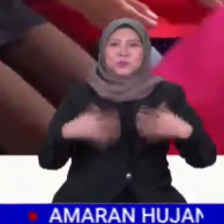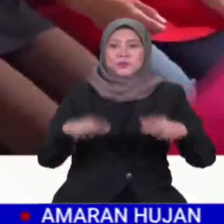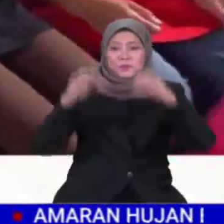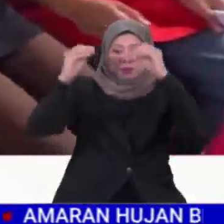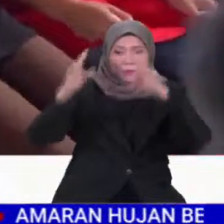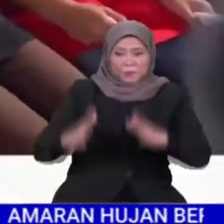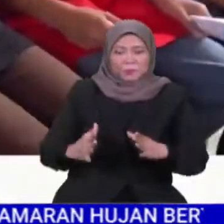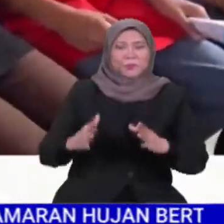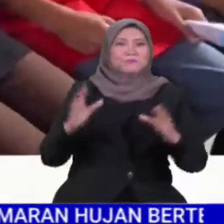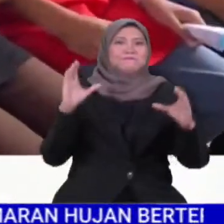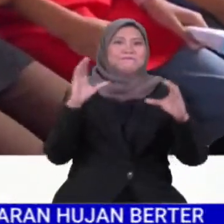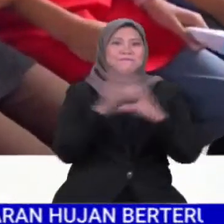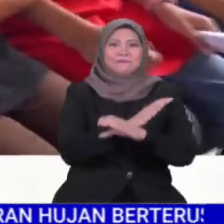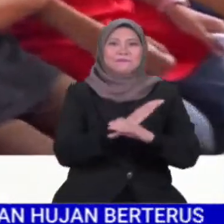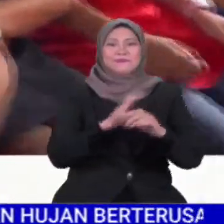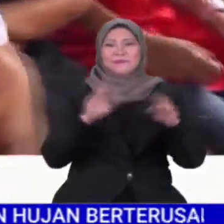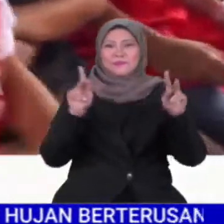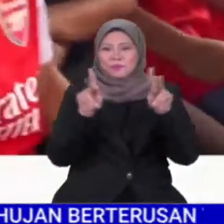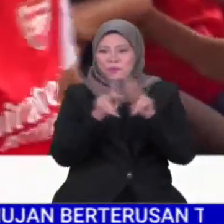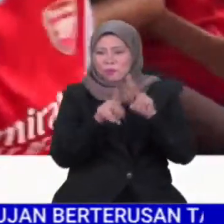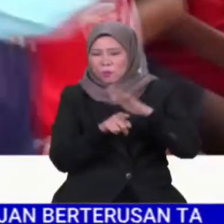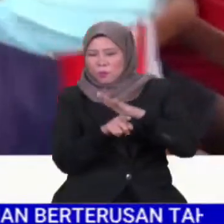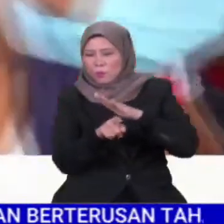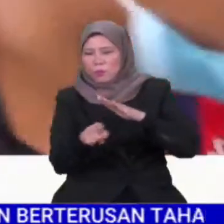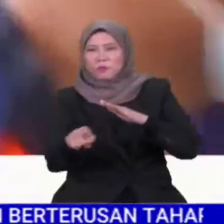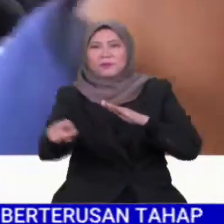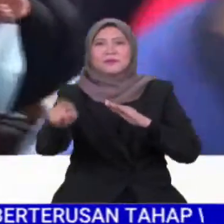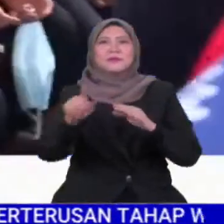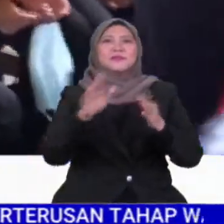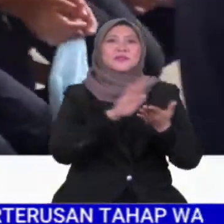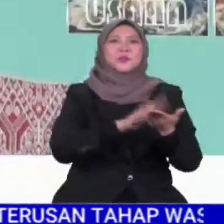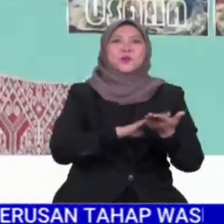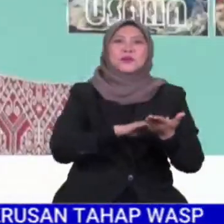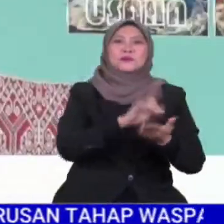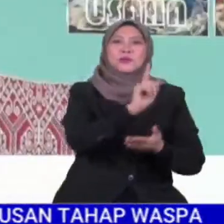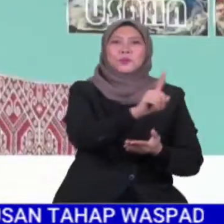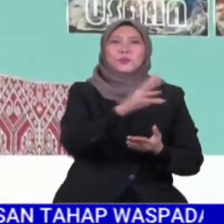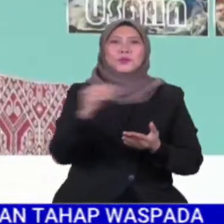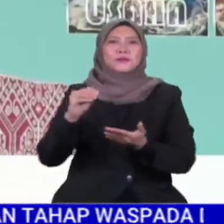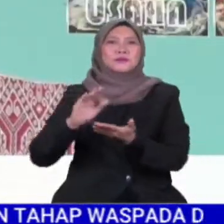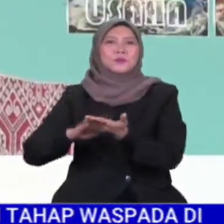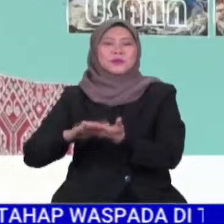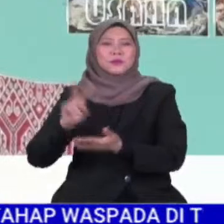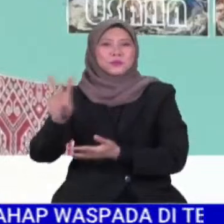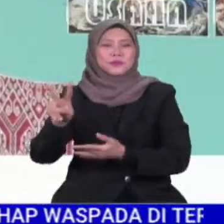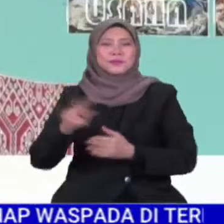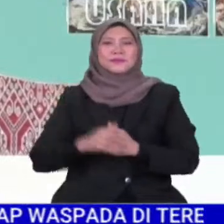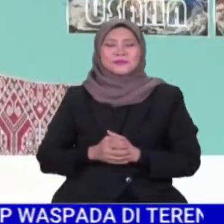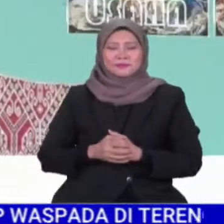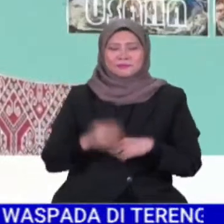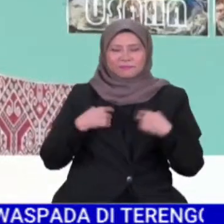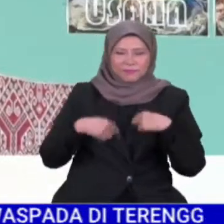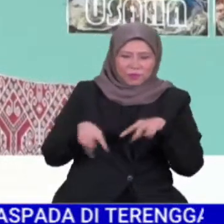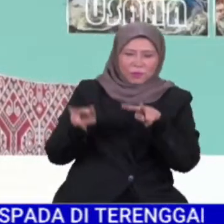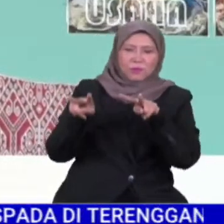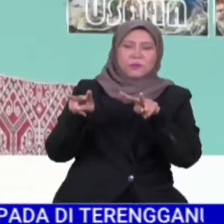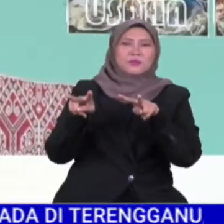guru-guru sekolah kategori pedalaman 1, 2 dan 3. Saya menitiskan air